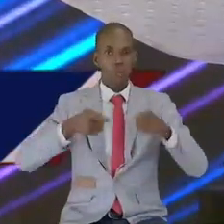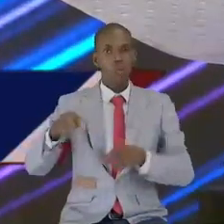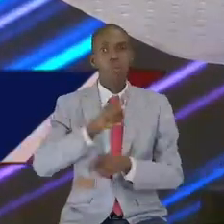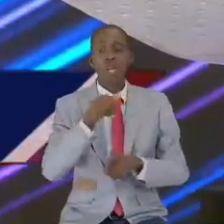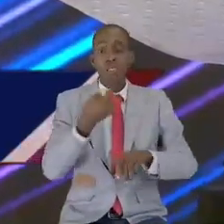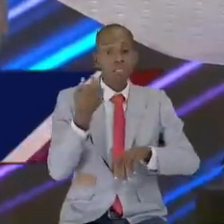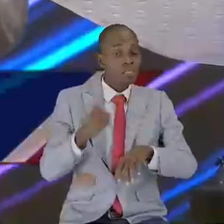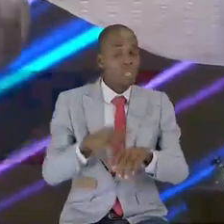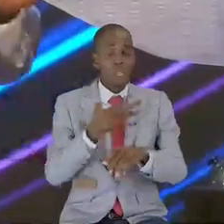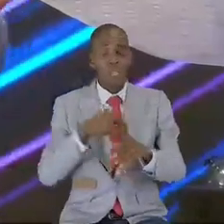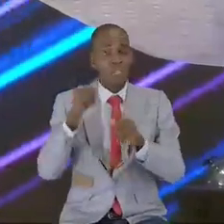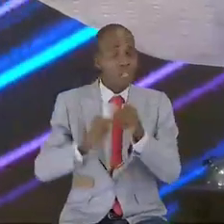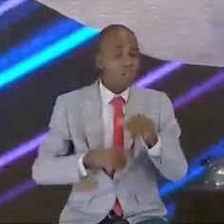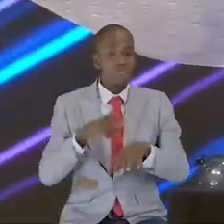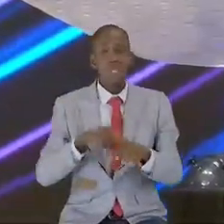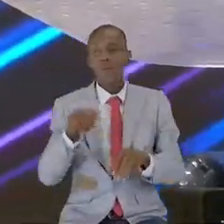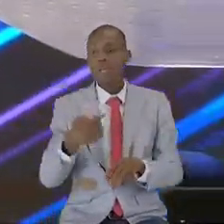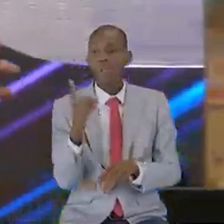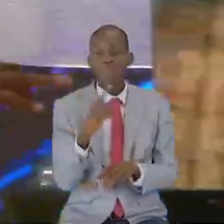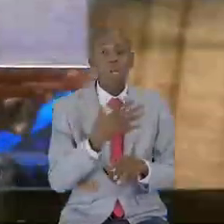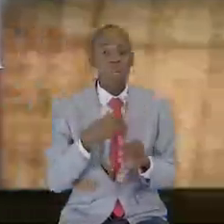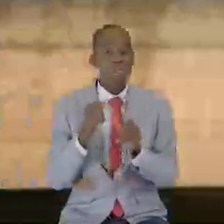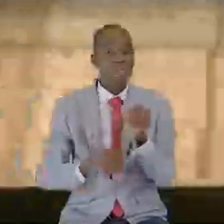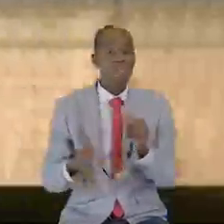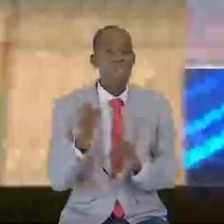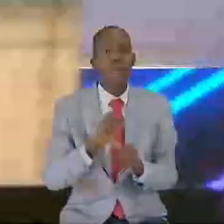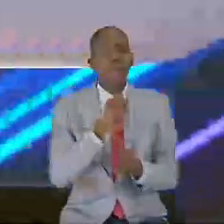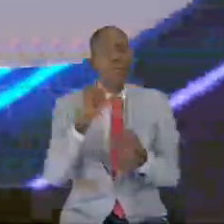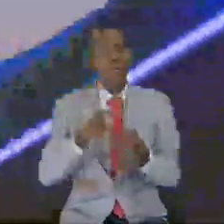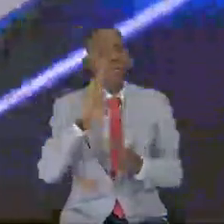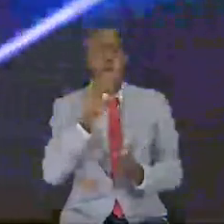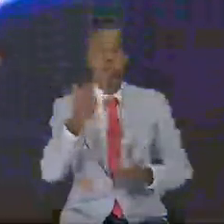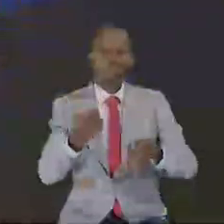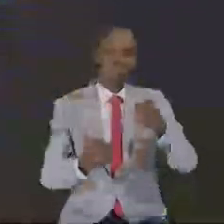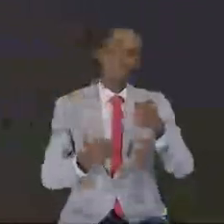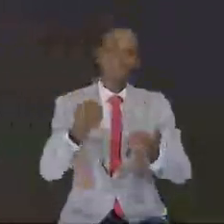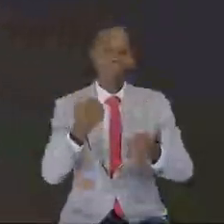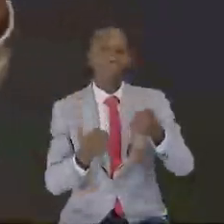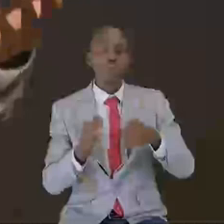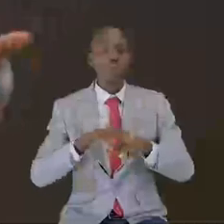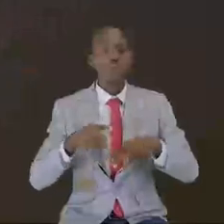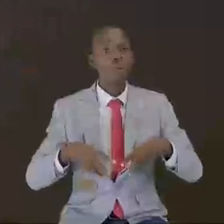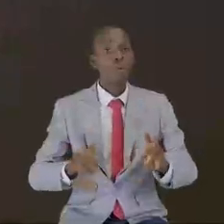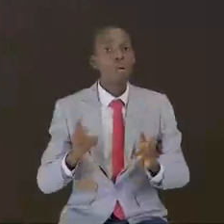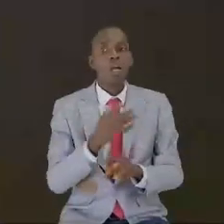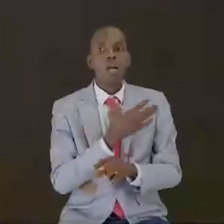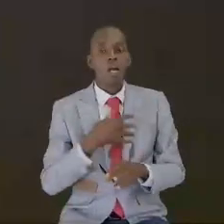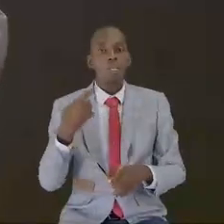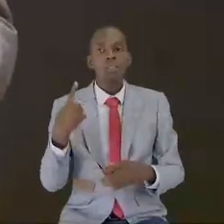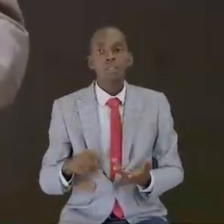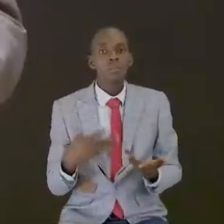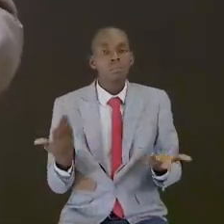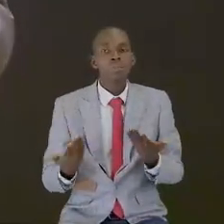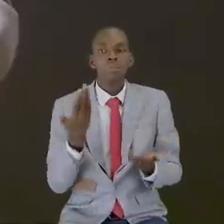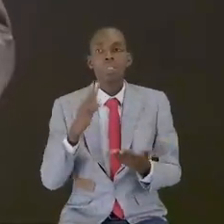chaque fois et à tout moment, partout et en tout lieu, quand vous conduisez dans la route et les agents de